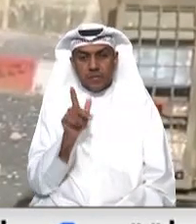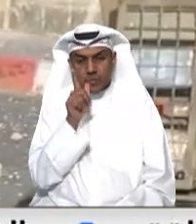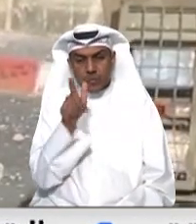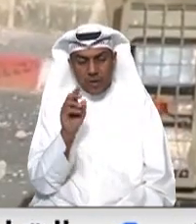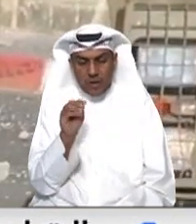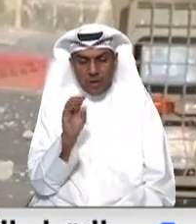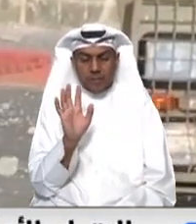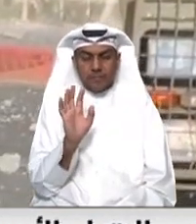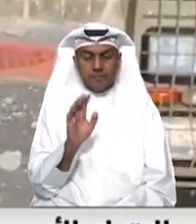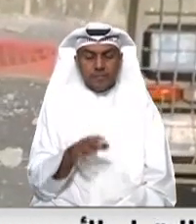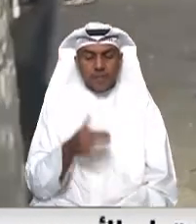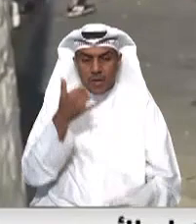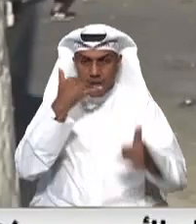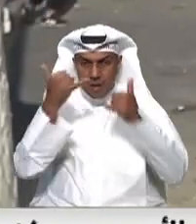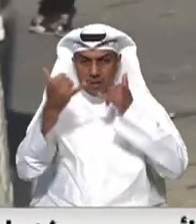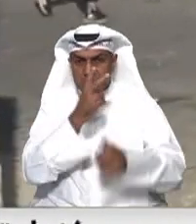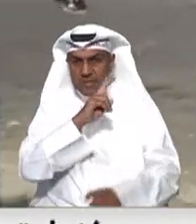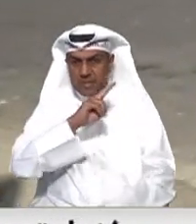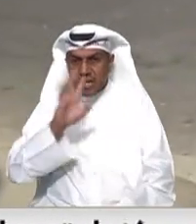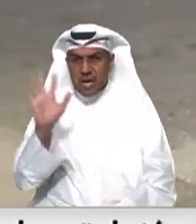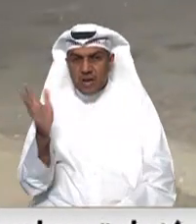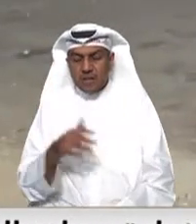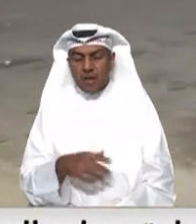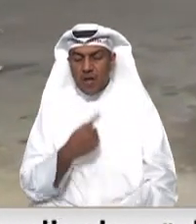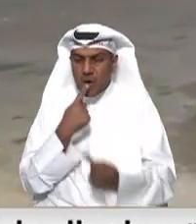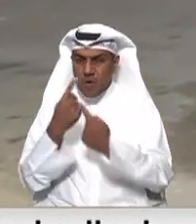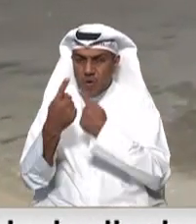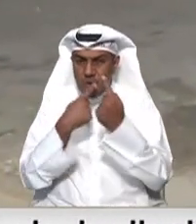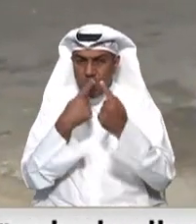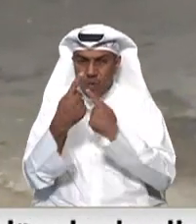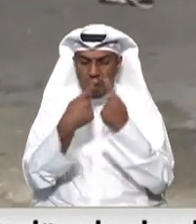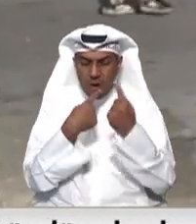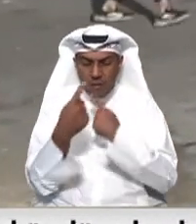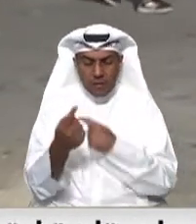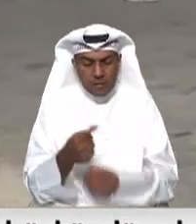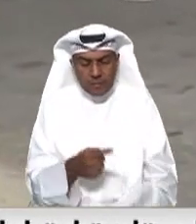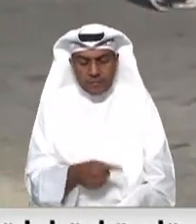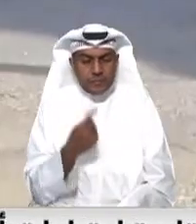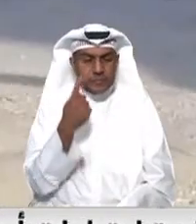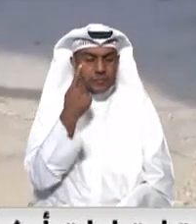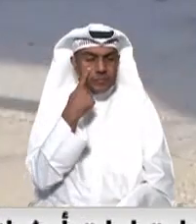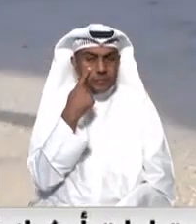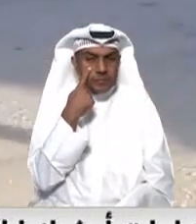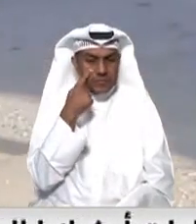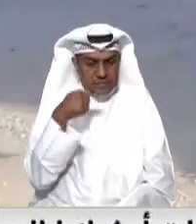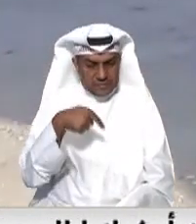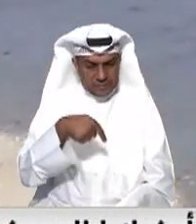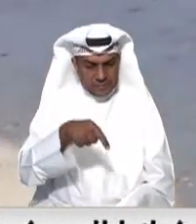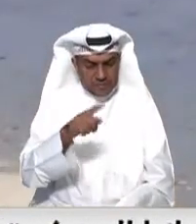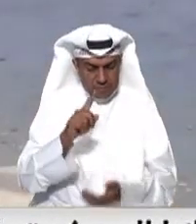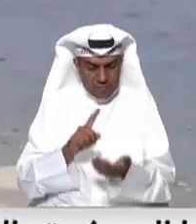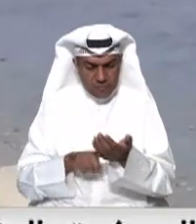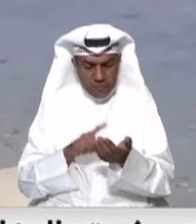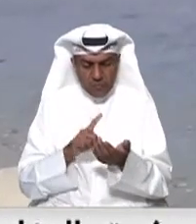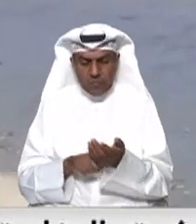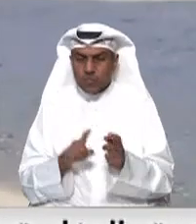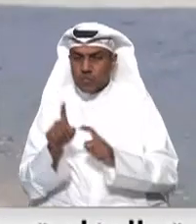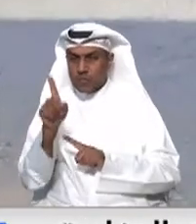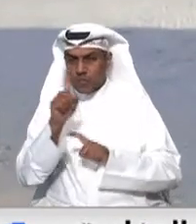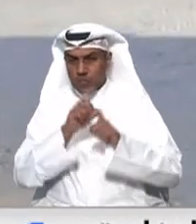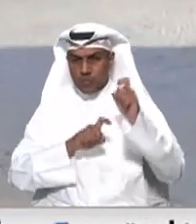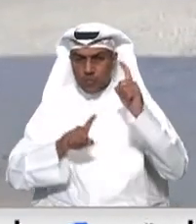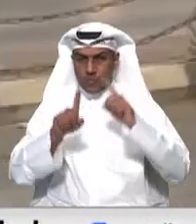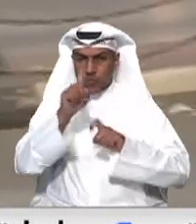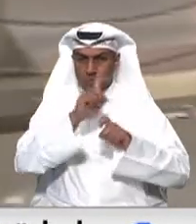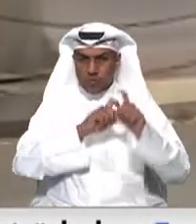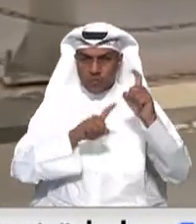وساطات واتصالات، وبعد مفاوضات مضنية ستتم الصفقة بعد قليل، حيث جرى الإفراج قبل قليل